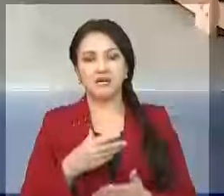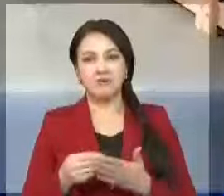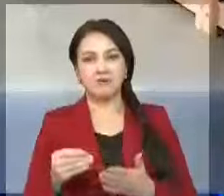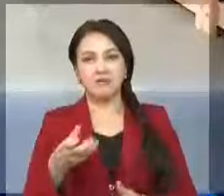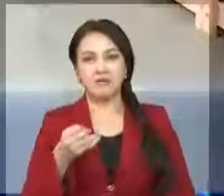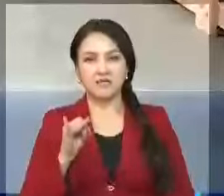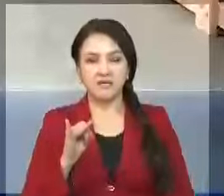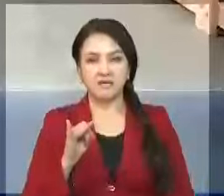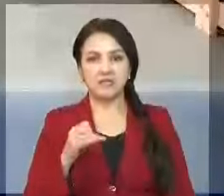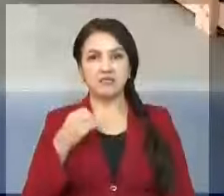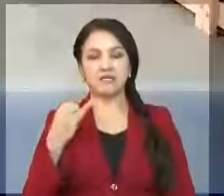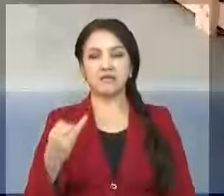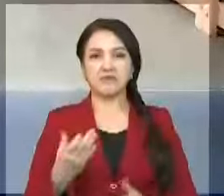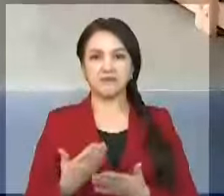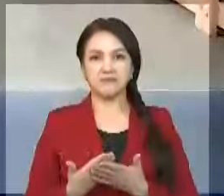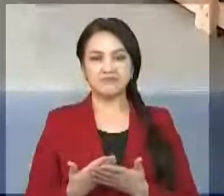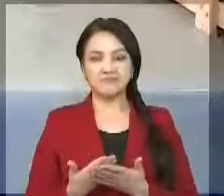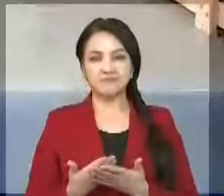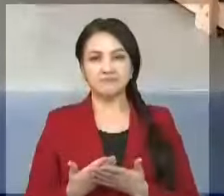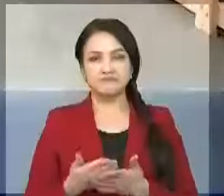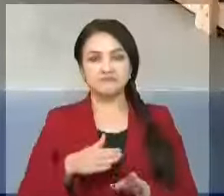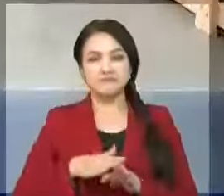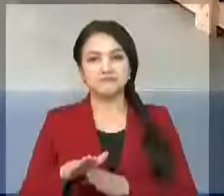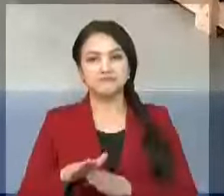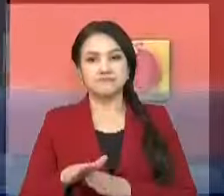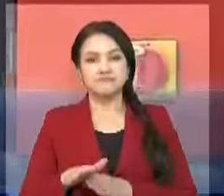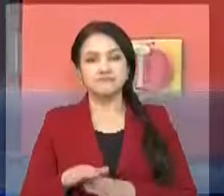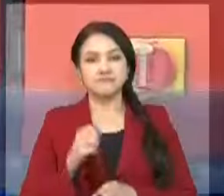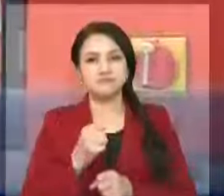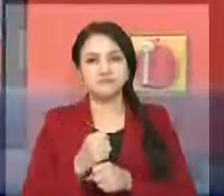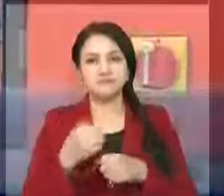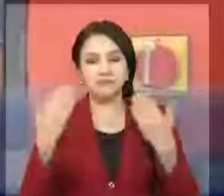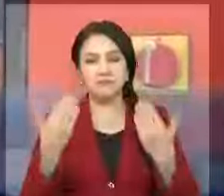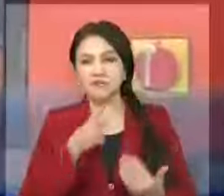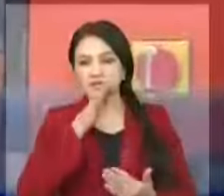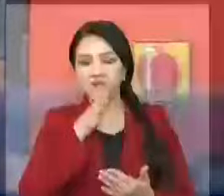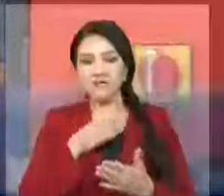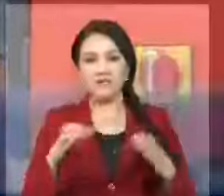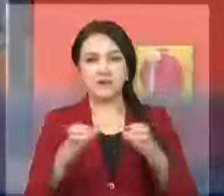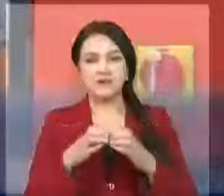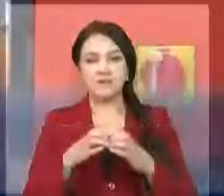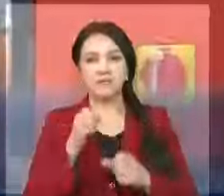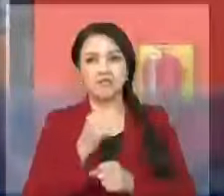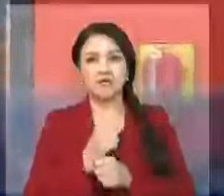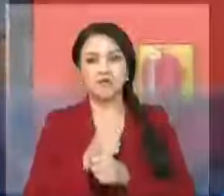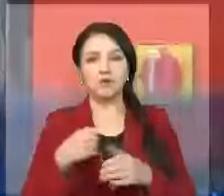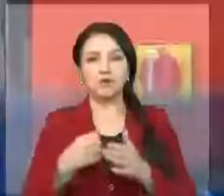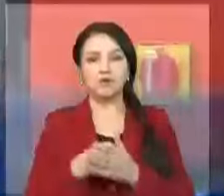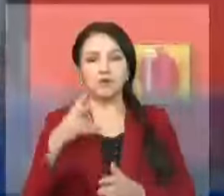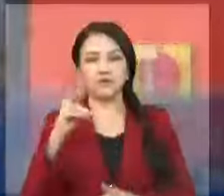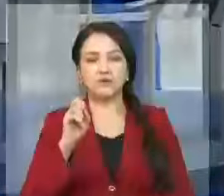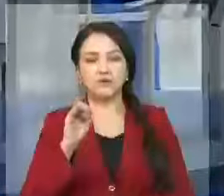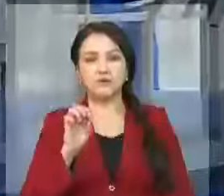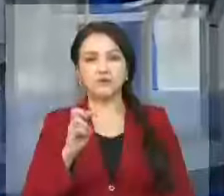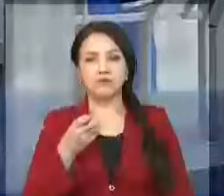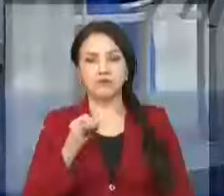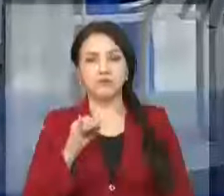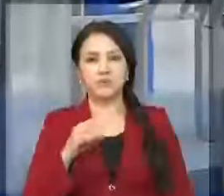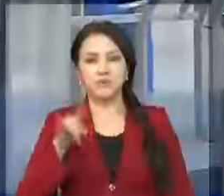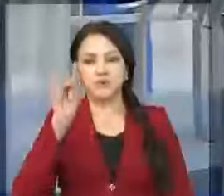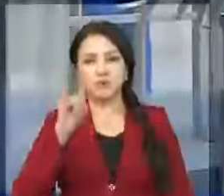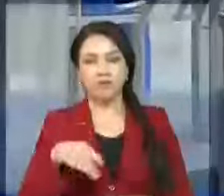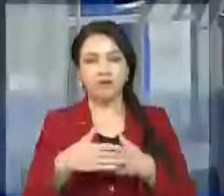линии и на пополнение оборотных средств. В настоящее время компания обрабатывает до 200 тонн алюминиевых